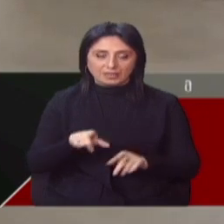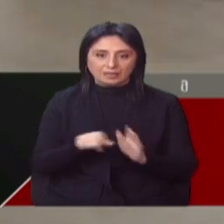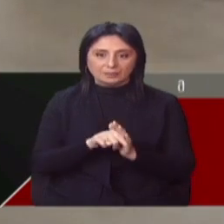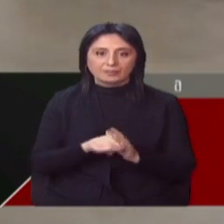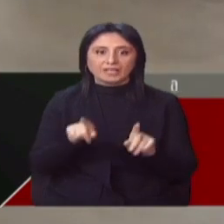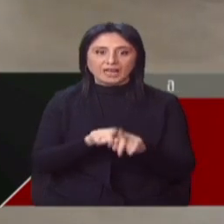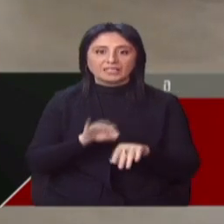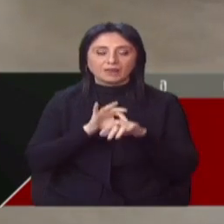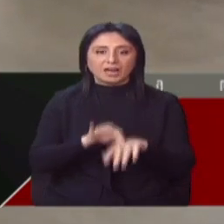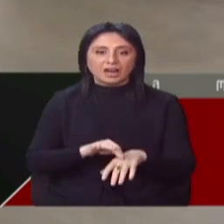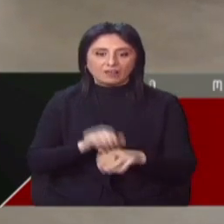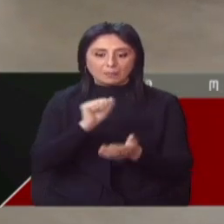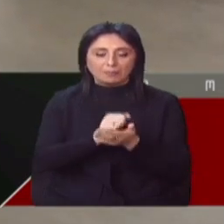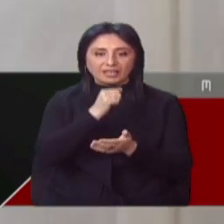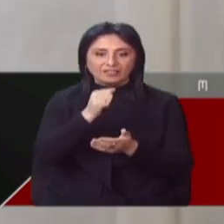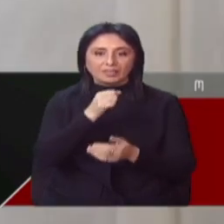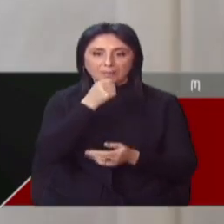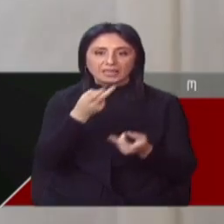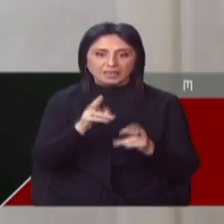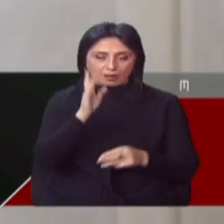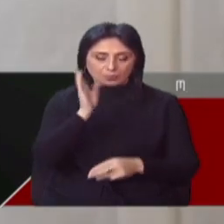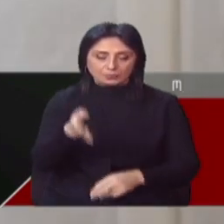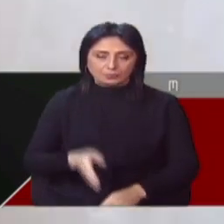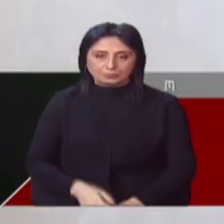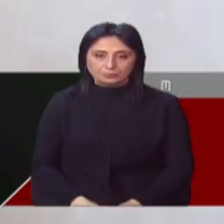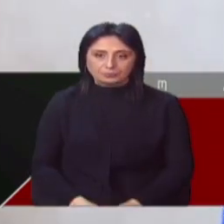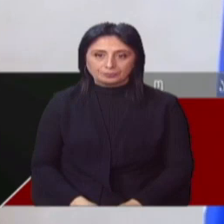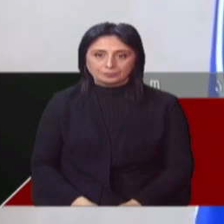მინისტრთან. ასევე გამართება ბრიფინგი მედიისთვის.